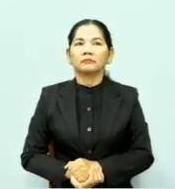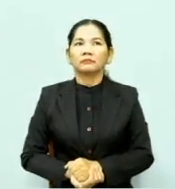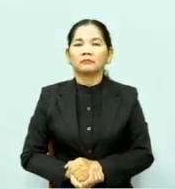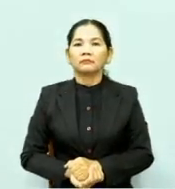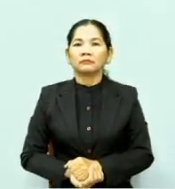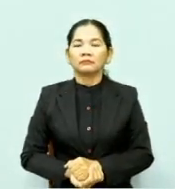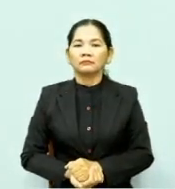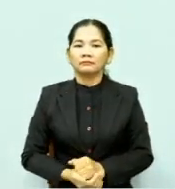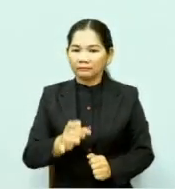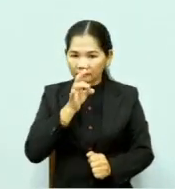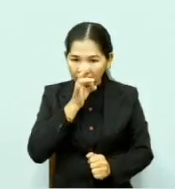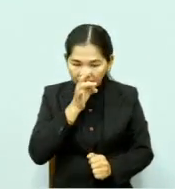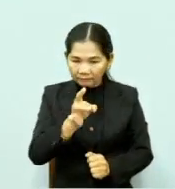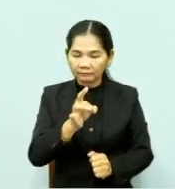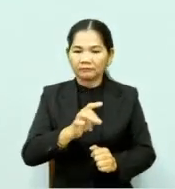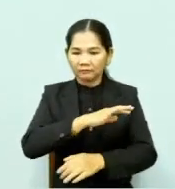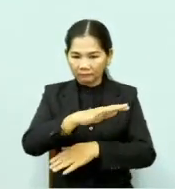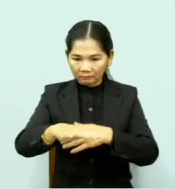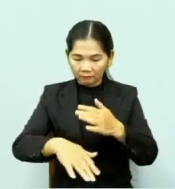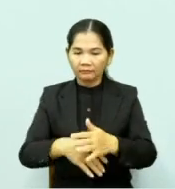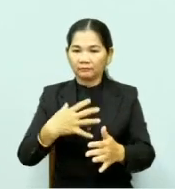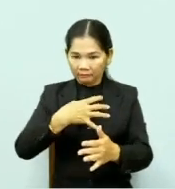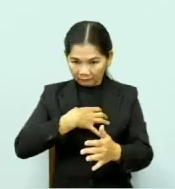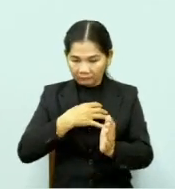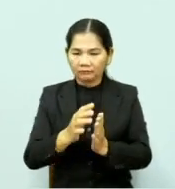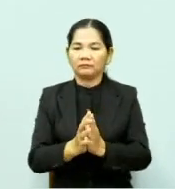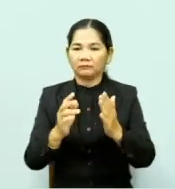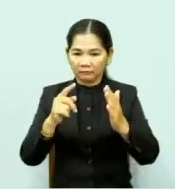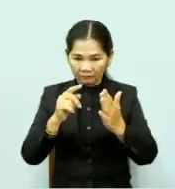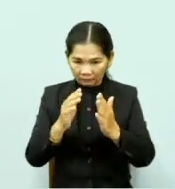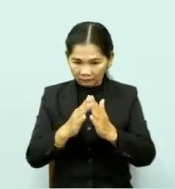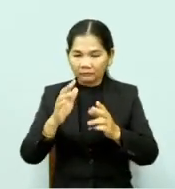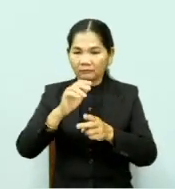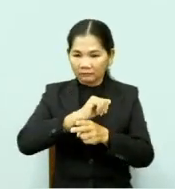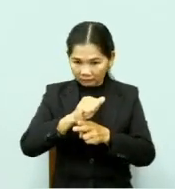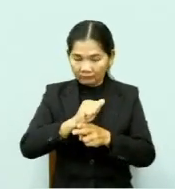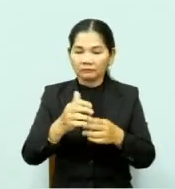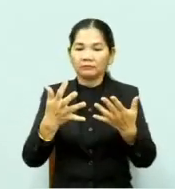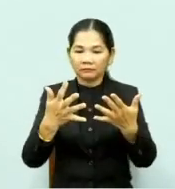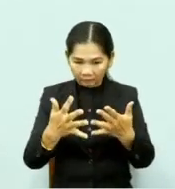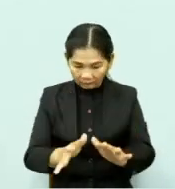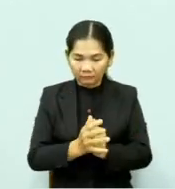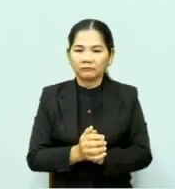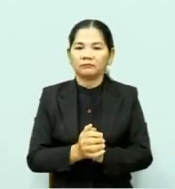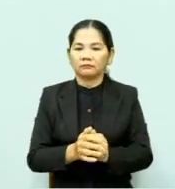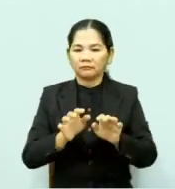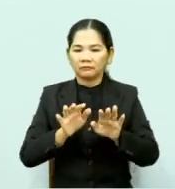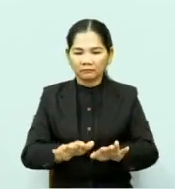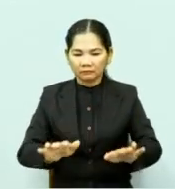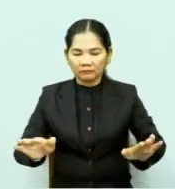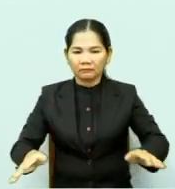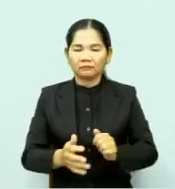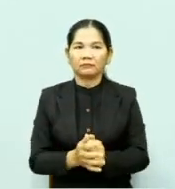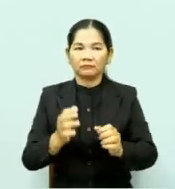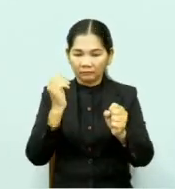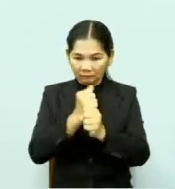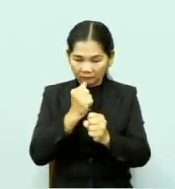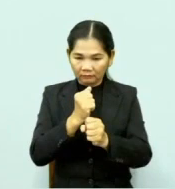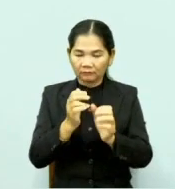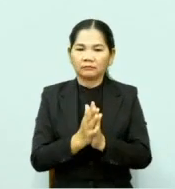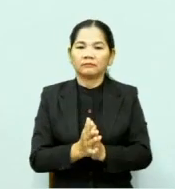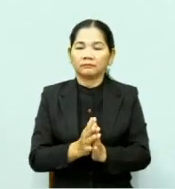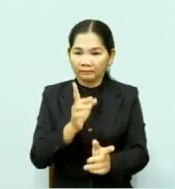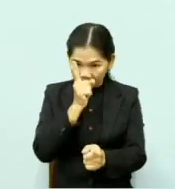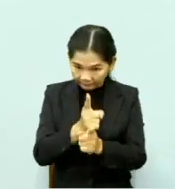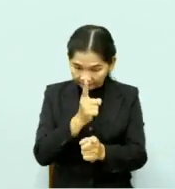để cùi chưa chịu tha con thằng ác này chặt ban cài cái cặp tia rồi rồi hời hay chồng bù con đã thua cái cặp tia